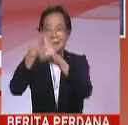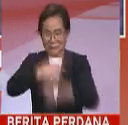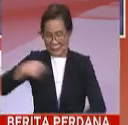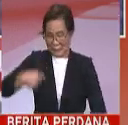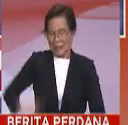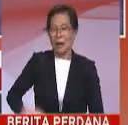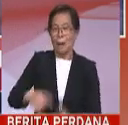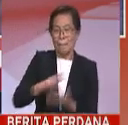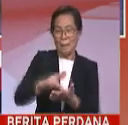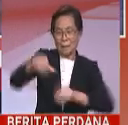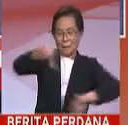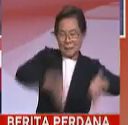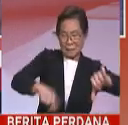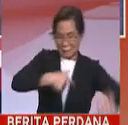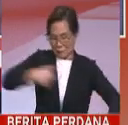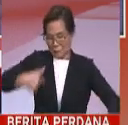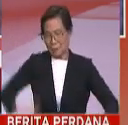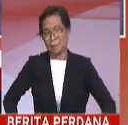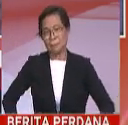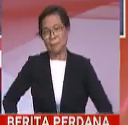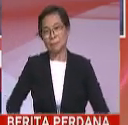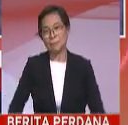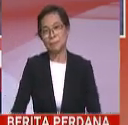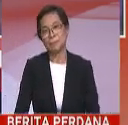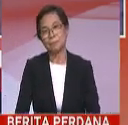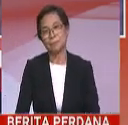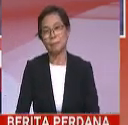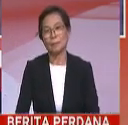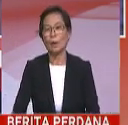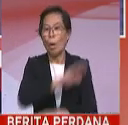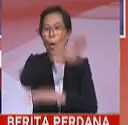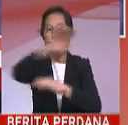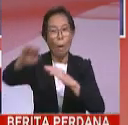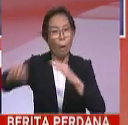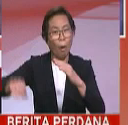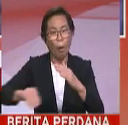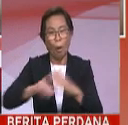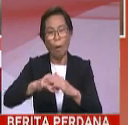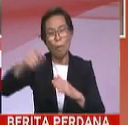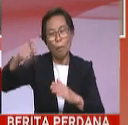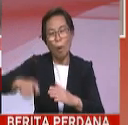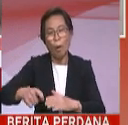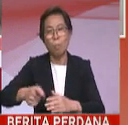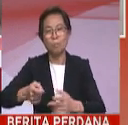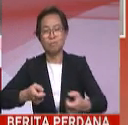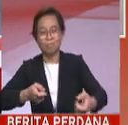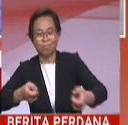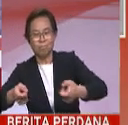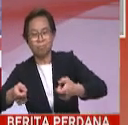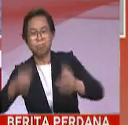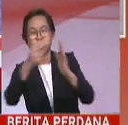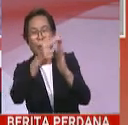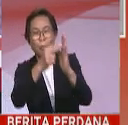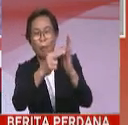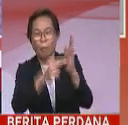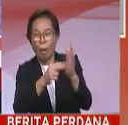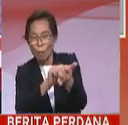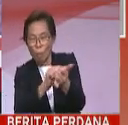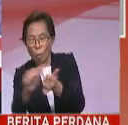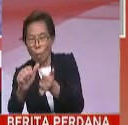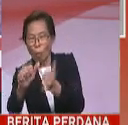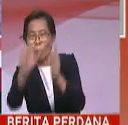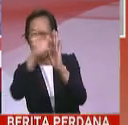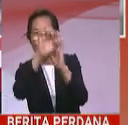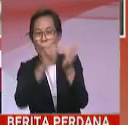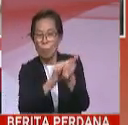Sciences China, APSCAM ini. Kesemua keperluan regulatory termasuk kelulusan